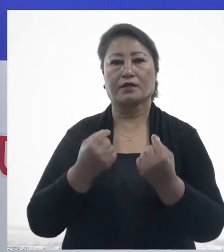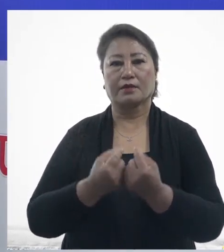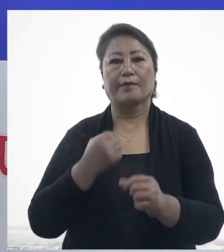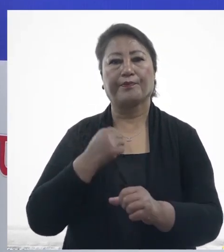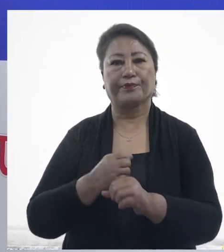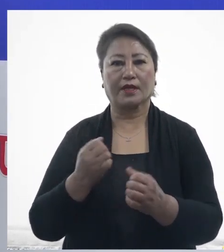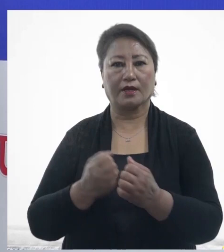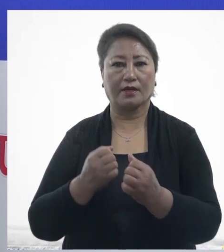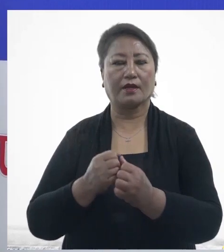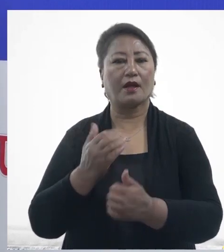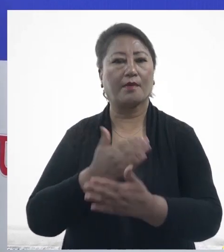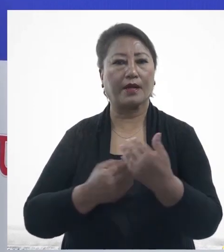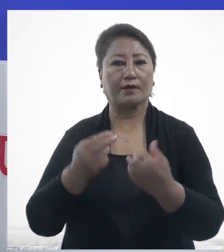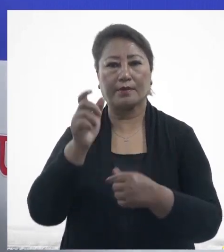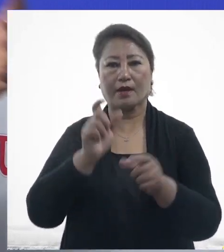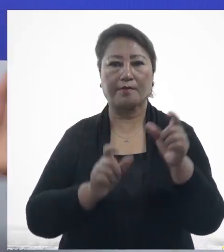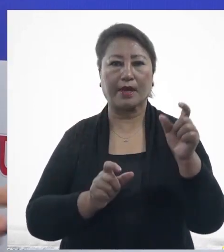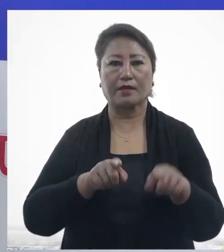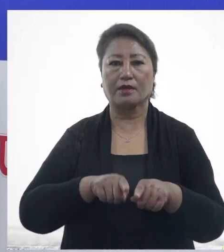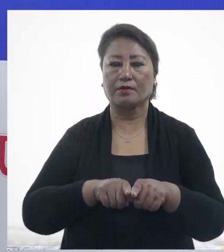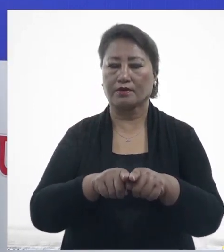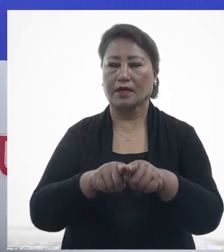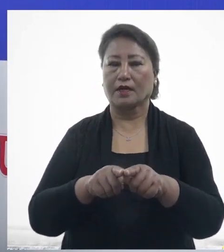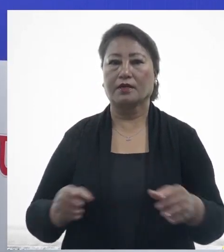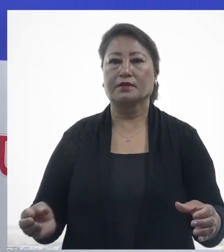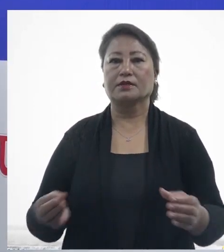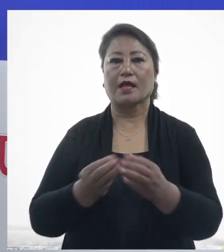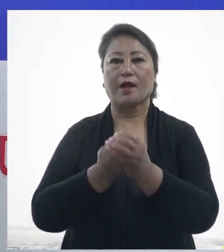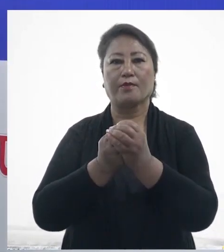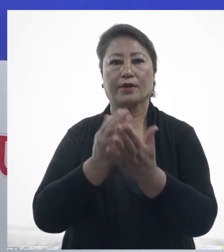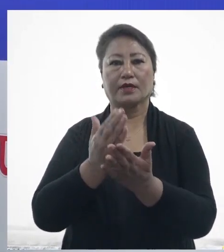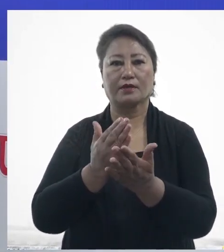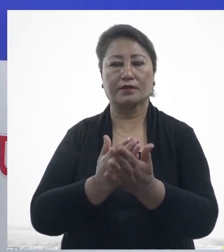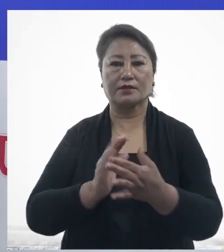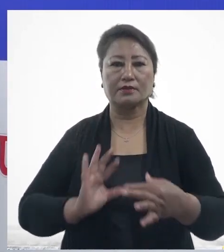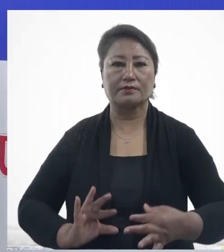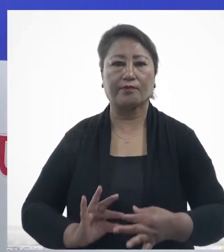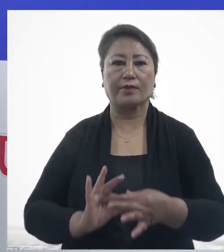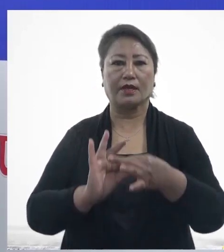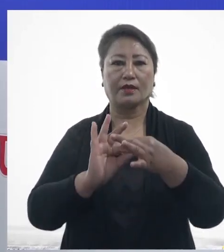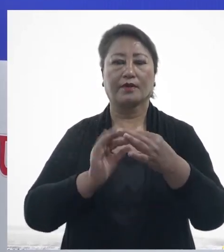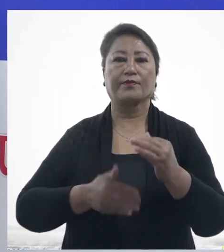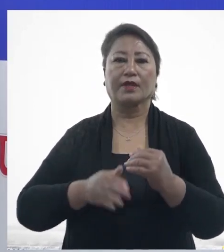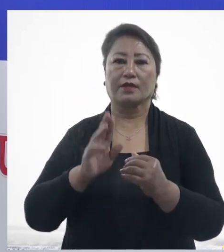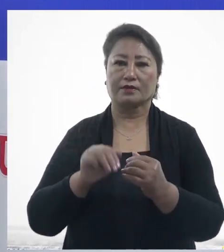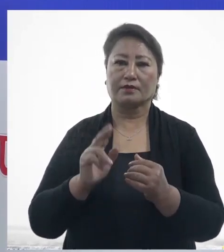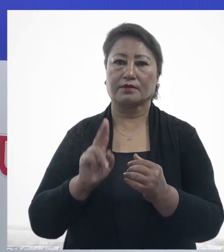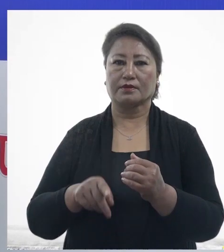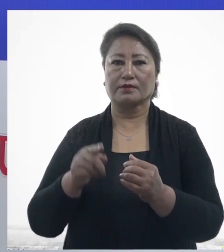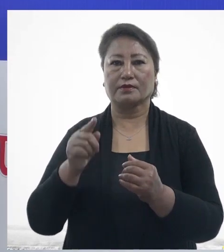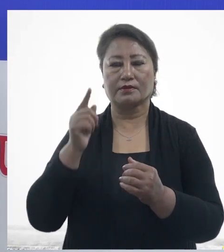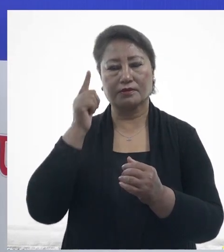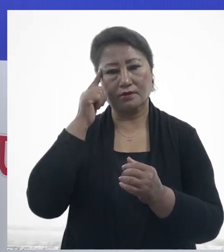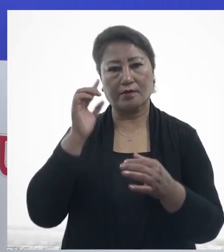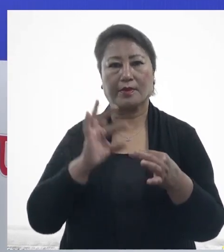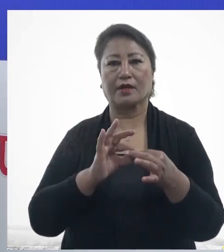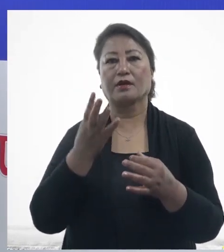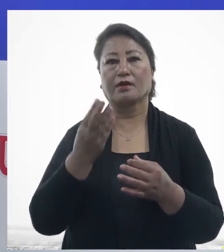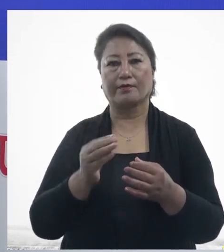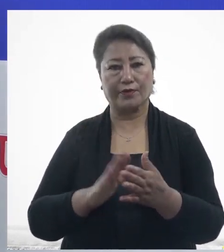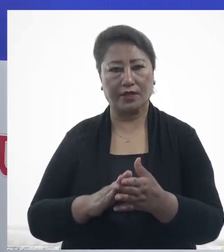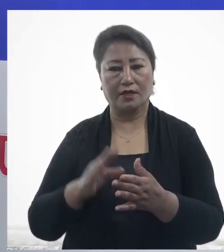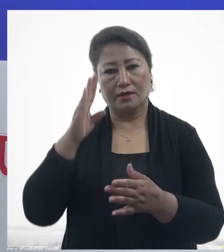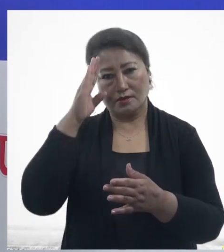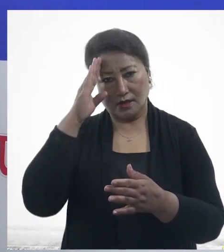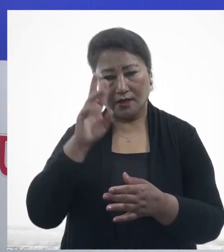गर्दा अपाङ्गता भएका व्यक्तिहरूलाई सामूहिक रूपमा चाहिँ हामी कसरी अपलिफ्ट गर्न सक्छौँ भन्नेमा चाहिँ हाम्रो अलिकति समन्वय चाहिँ मैले कम भएको देख्छु. अब यसमा चाहिँ